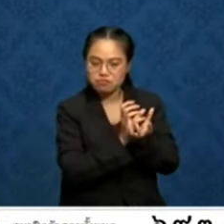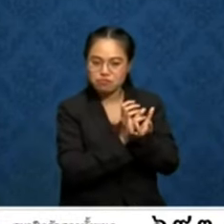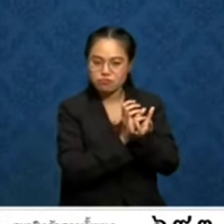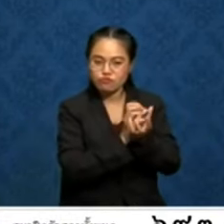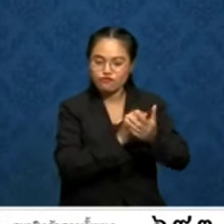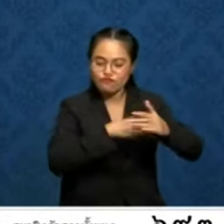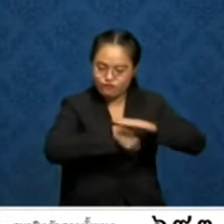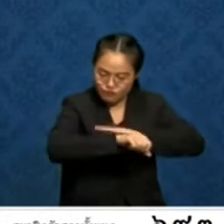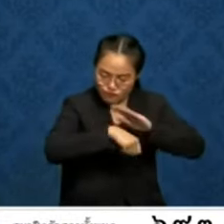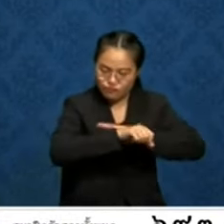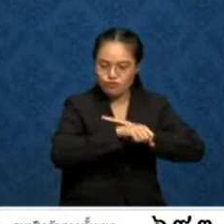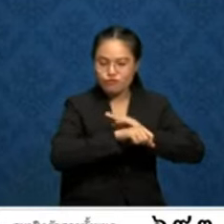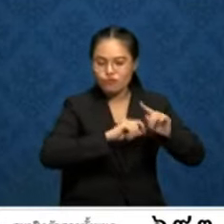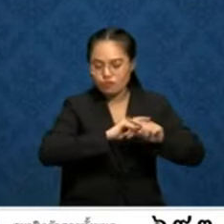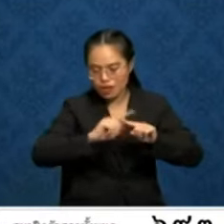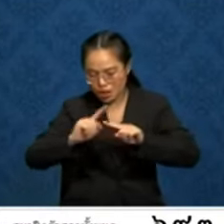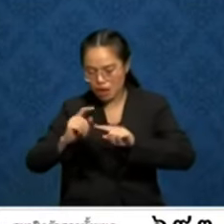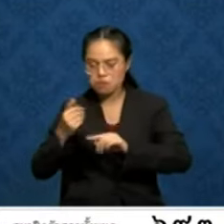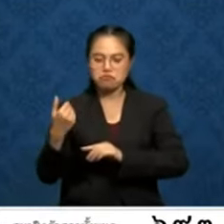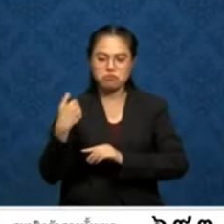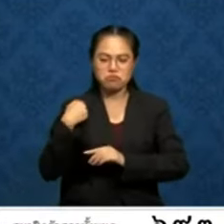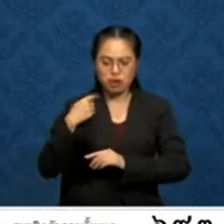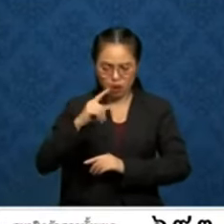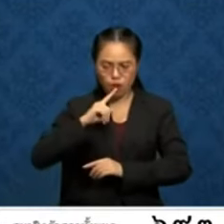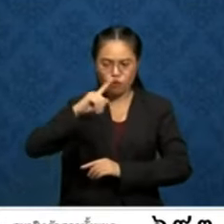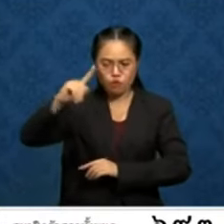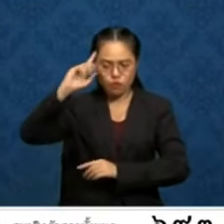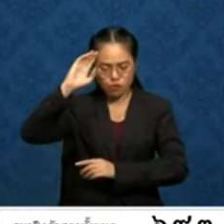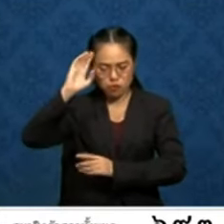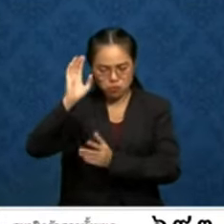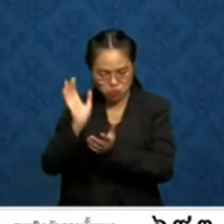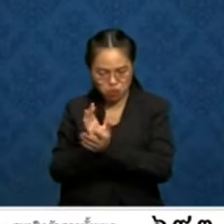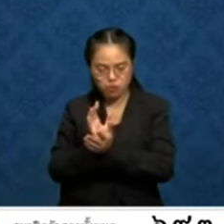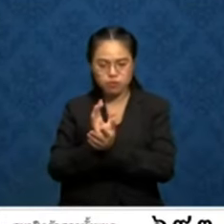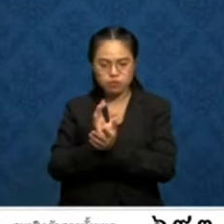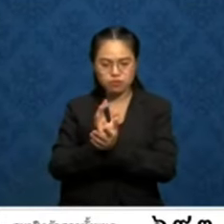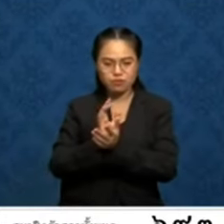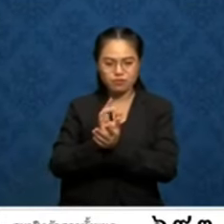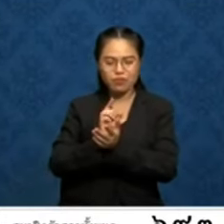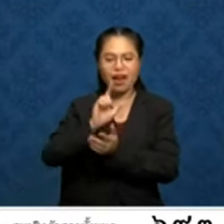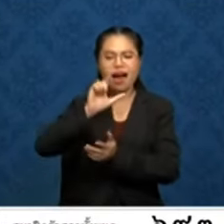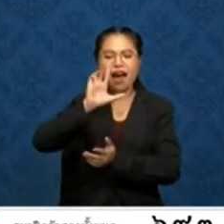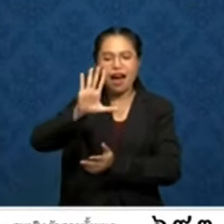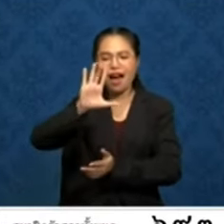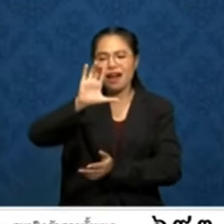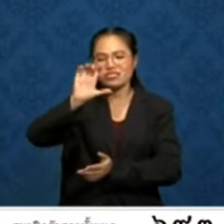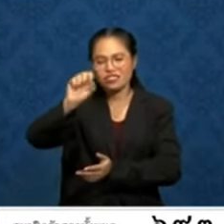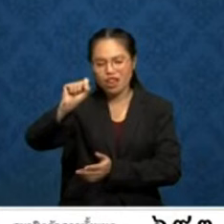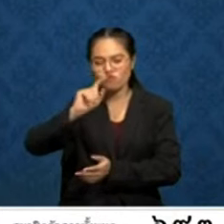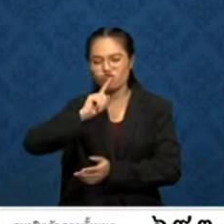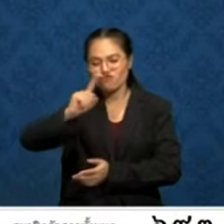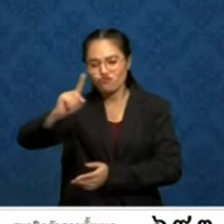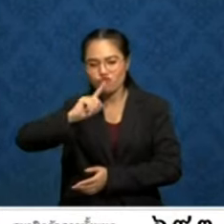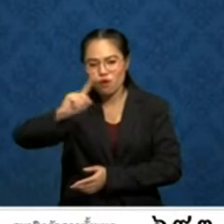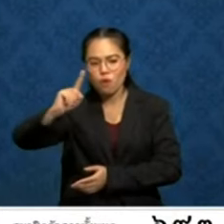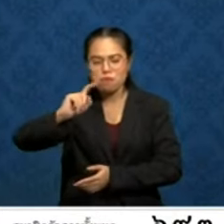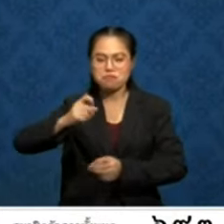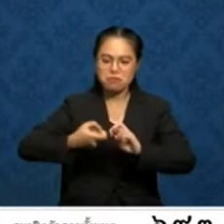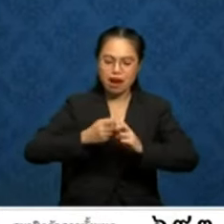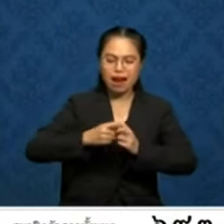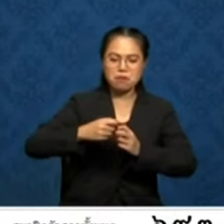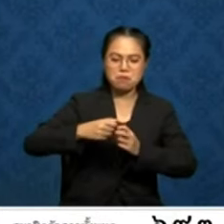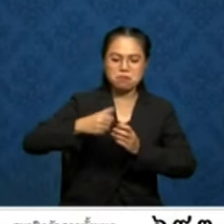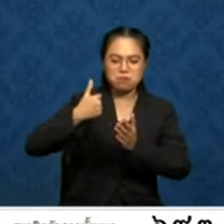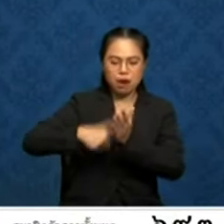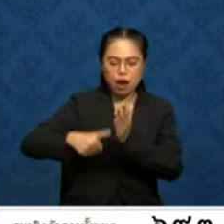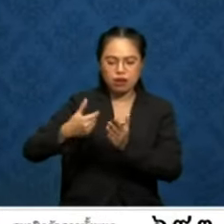ยมีสถิติการรับแจ้งความกว่า 500,000 เรื่องรวมมูลค่าความเสียหายมากกว่า 60,000 ล้านบา